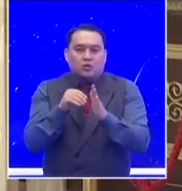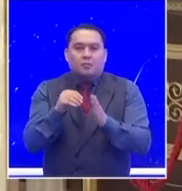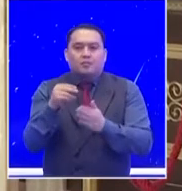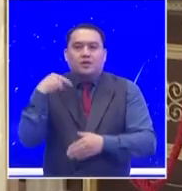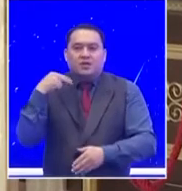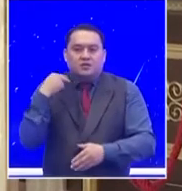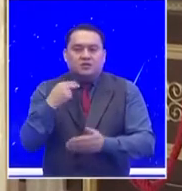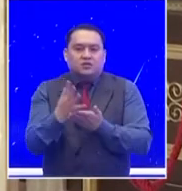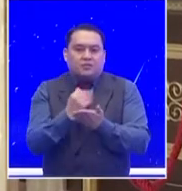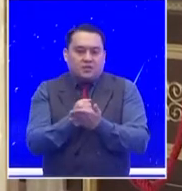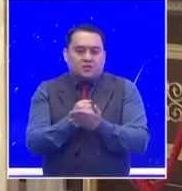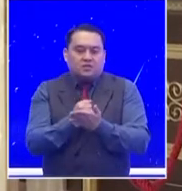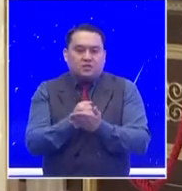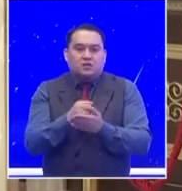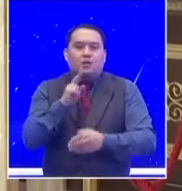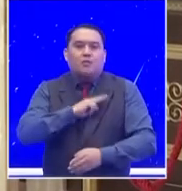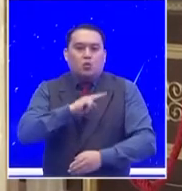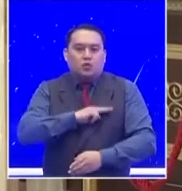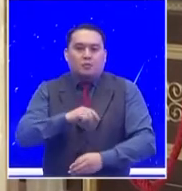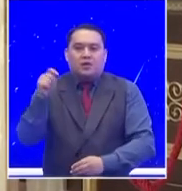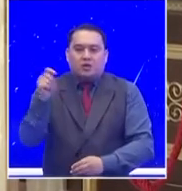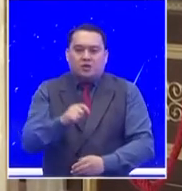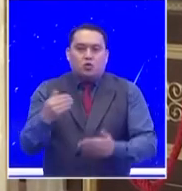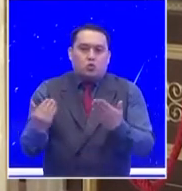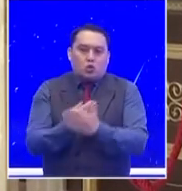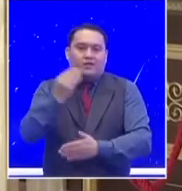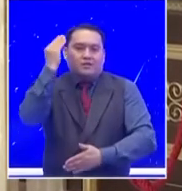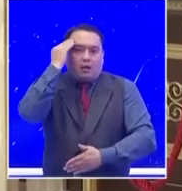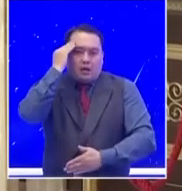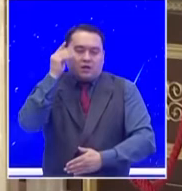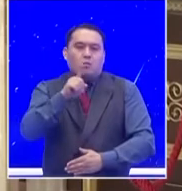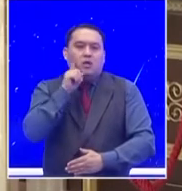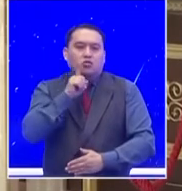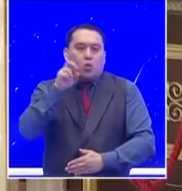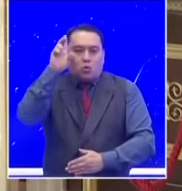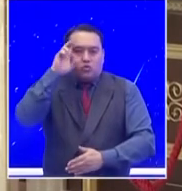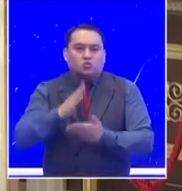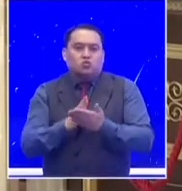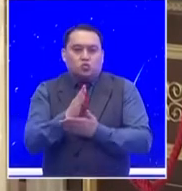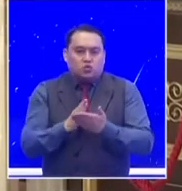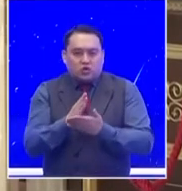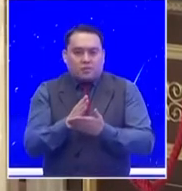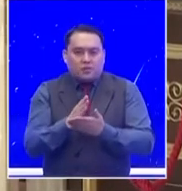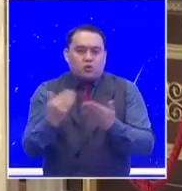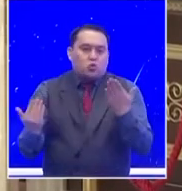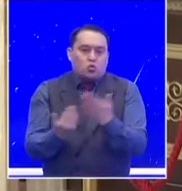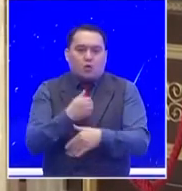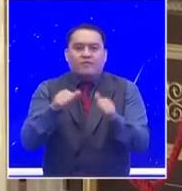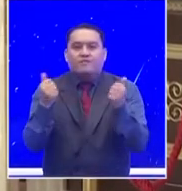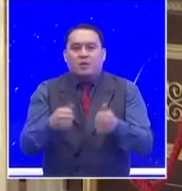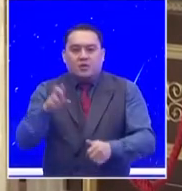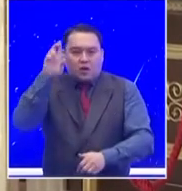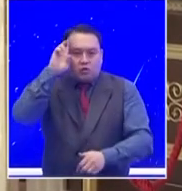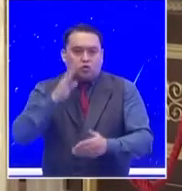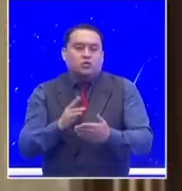президентский молодежный кадровый резерв. Приходят новые талантливые государственные служащие, новый формат